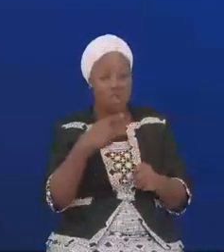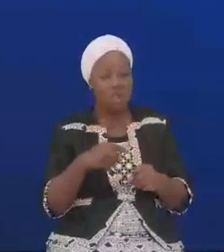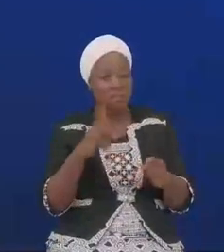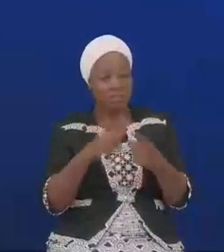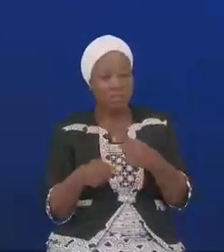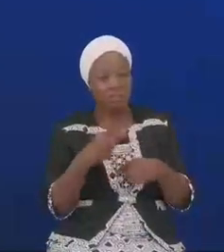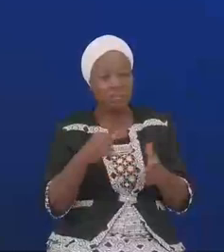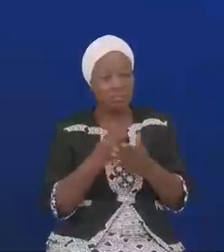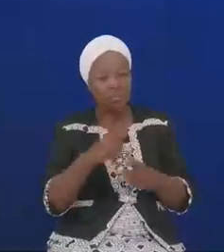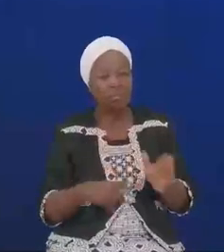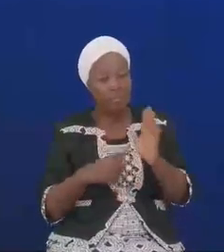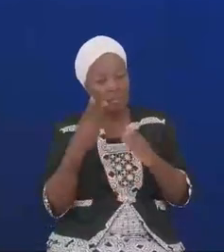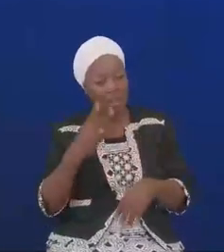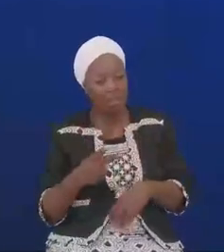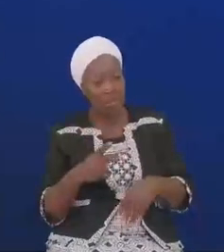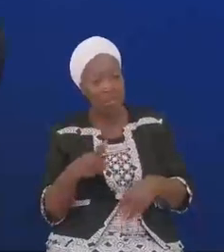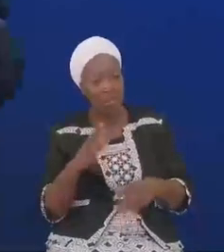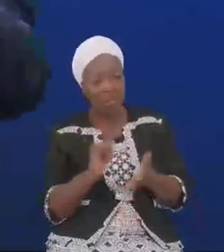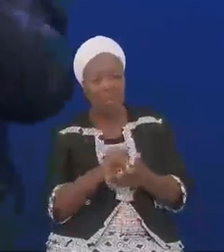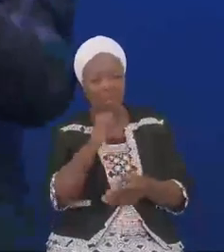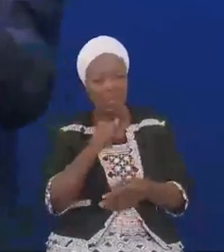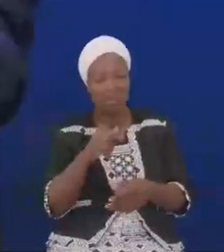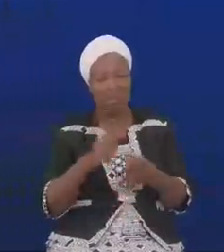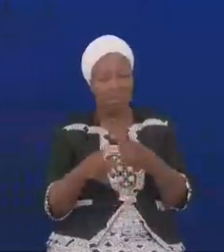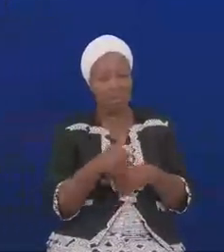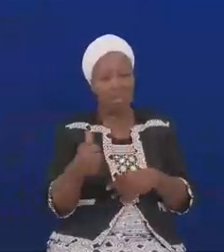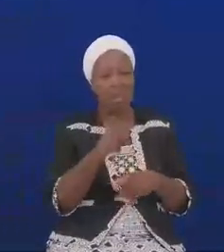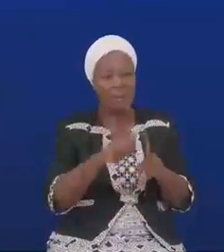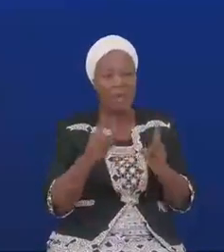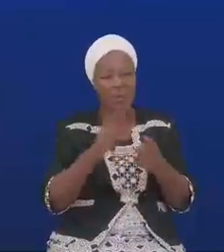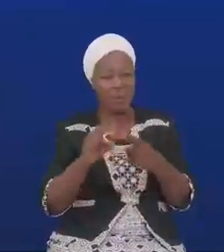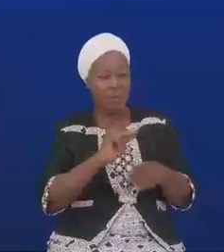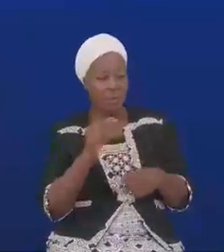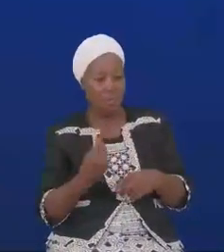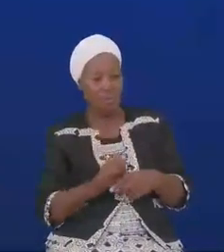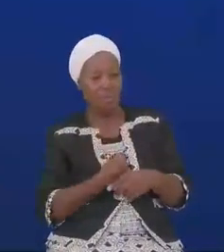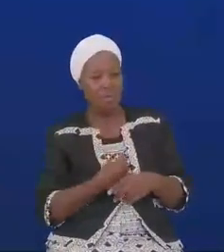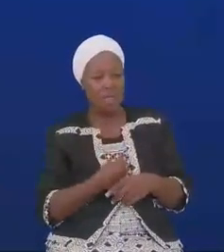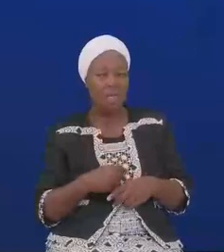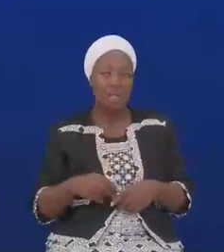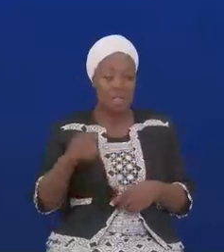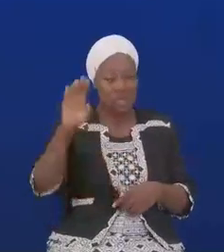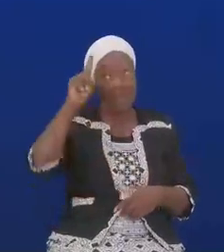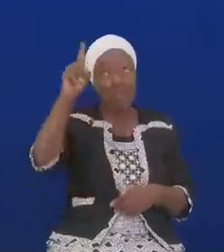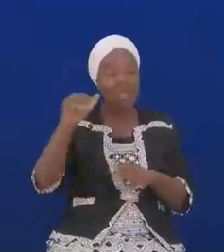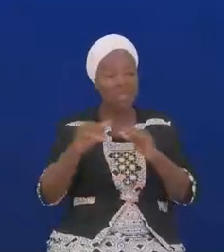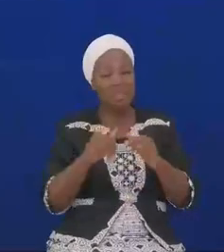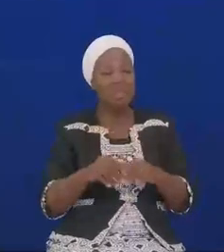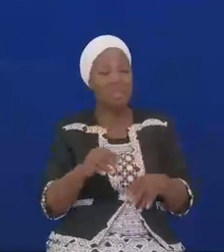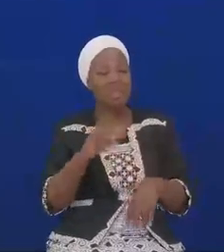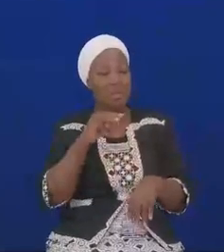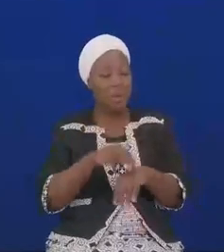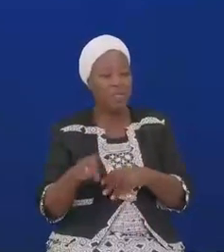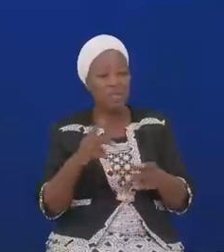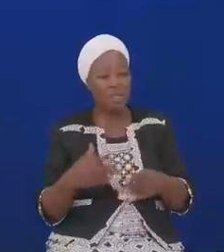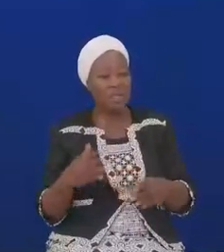C'est dit qu'il leur fut révélé que ce n'était pas pour eux-mêmes, mais pour vous, qu'ils étaient les dispensateurs de ces choses que